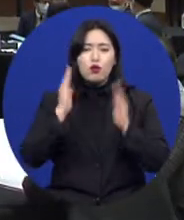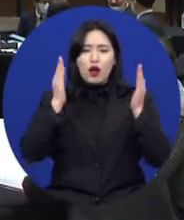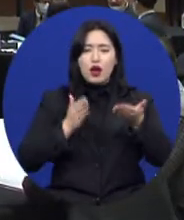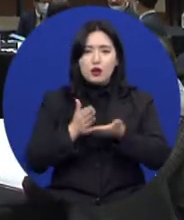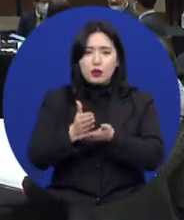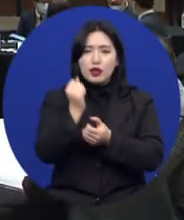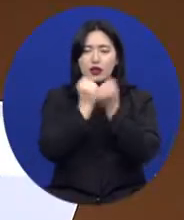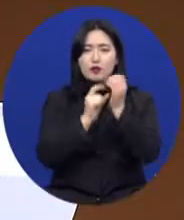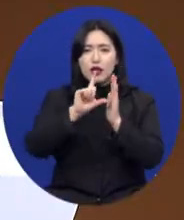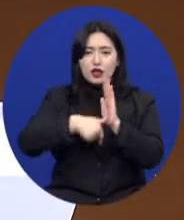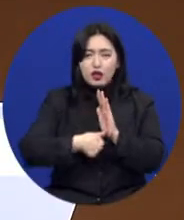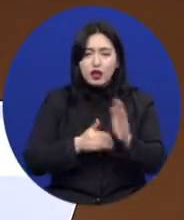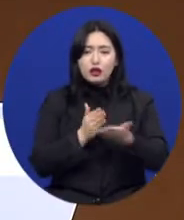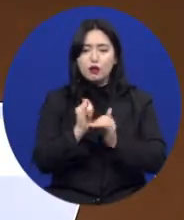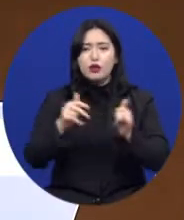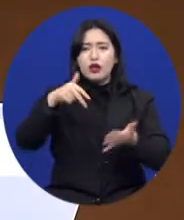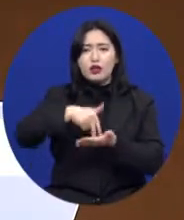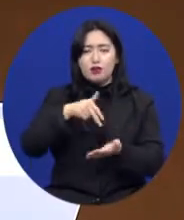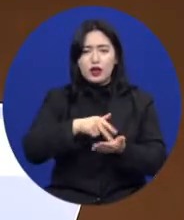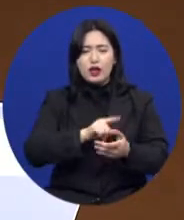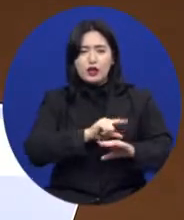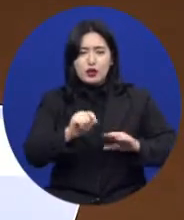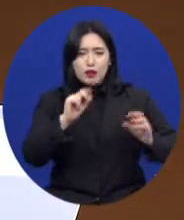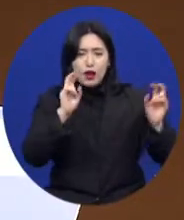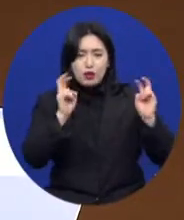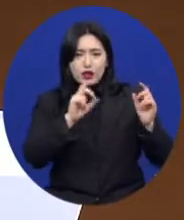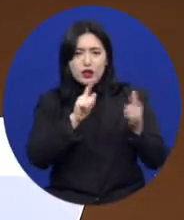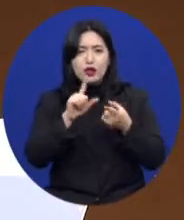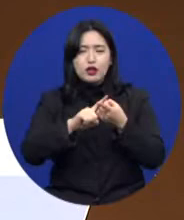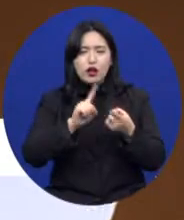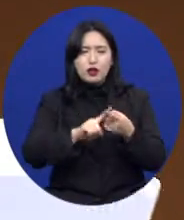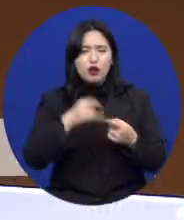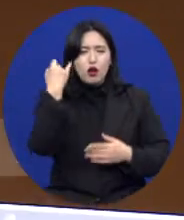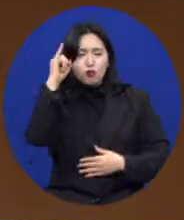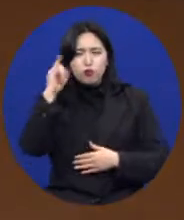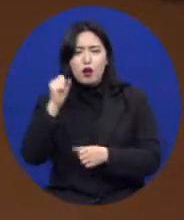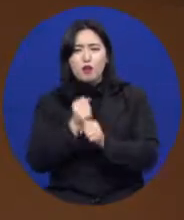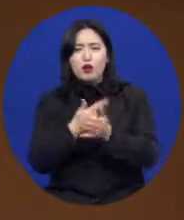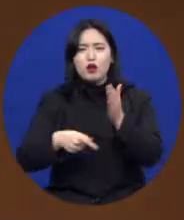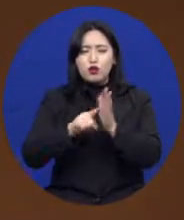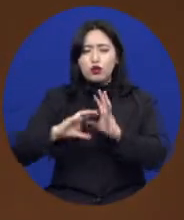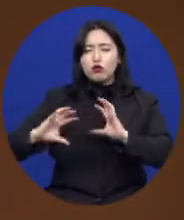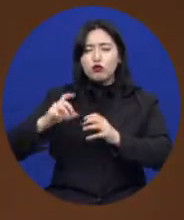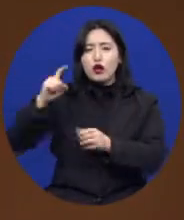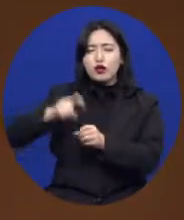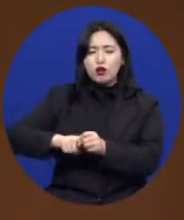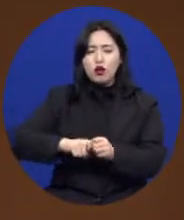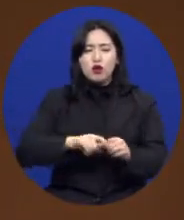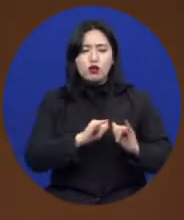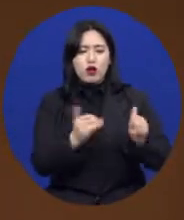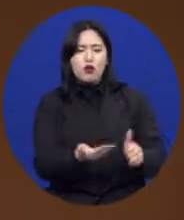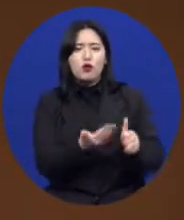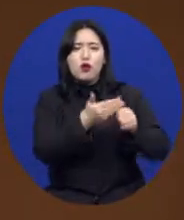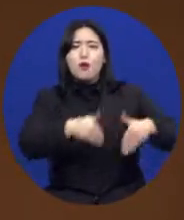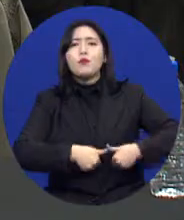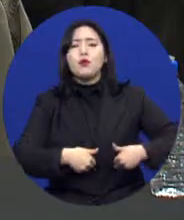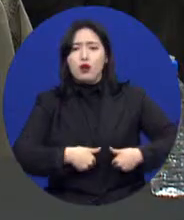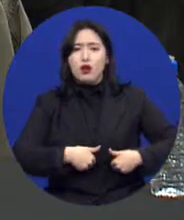전문가들은 지상파 방송사가 경쟁력 있는 콘텐츠를 제작하도록 국가적인 육성 정책이 필요하다고